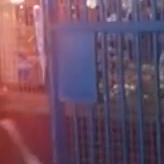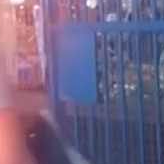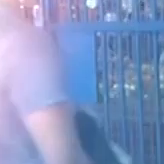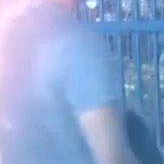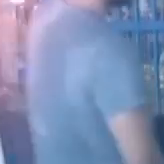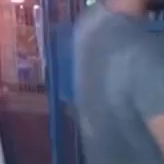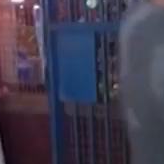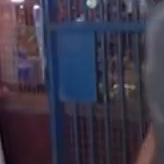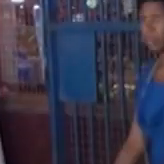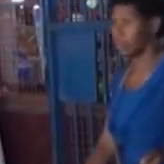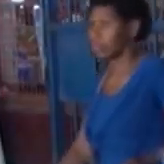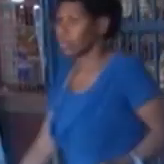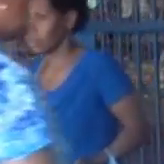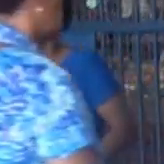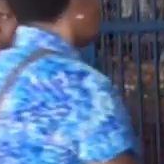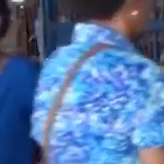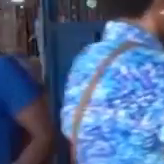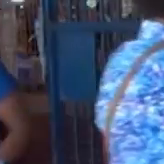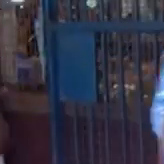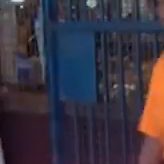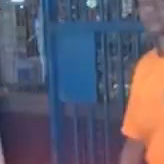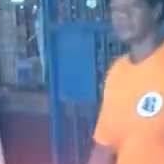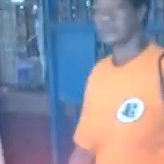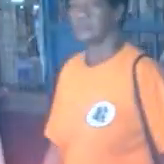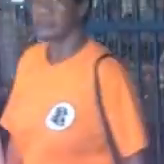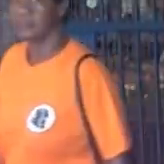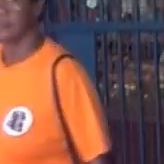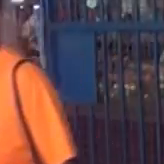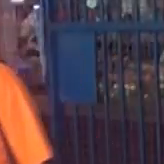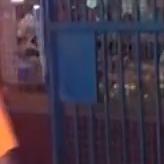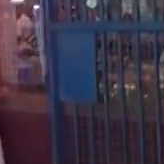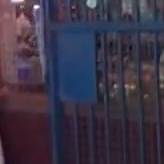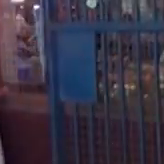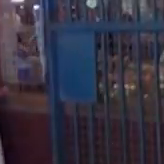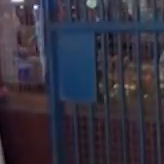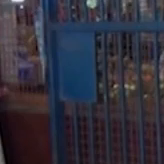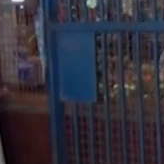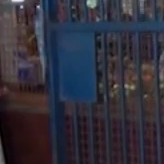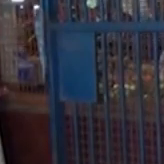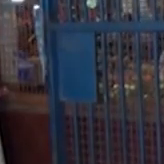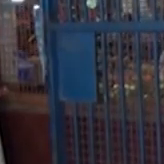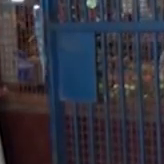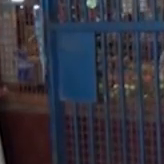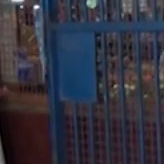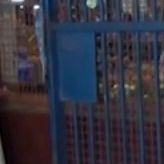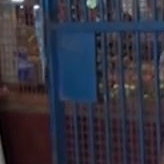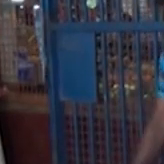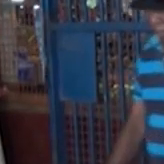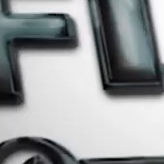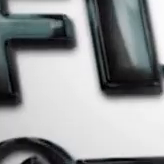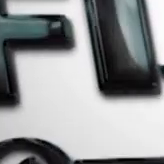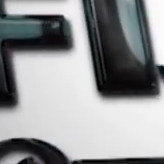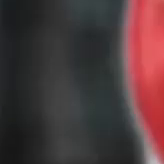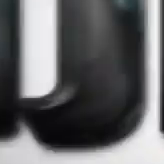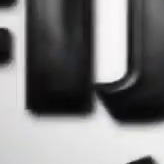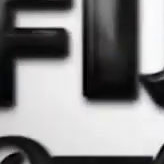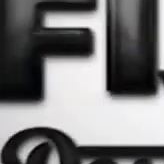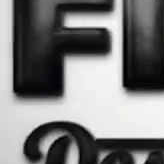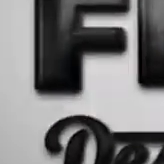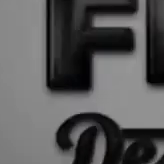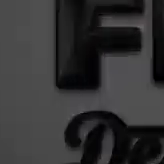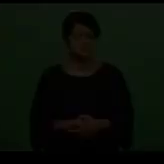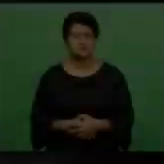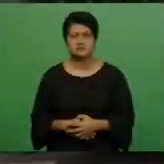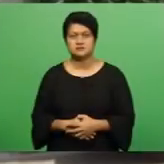कुमार स्वामी नायक है गोंगो लिबू लटोका रेडियो फीजी 2 में पुराना गाना लगे हमें बहुत अच्छा लगे रेडियो फीजी